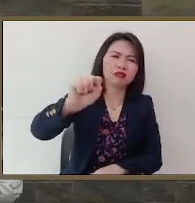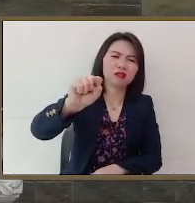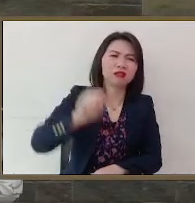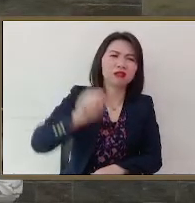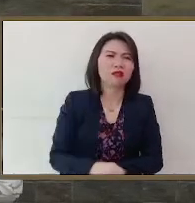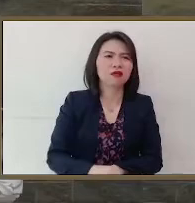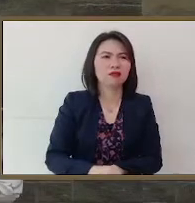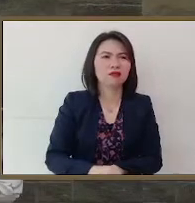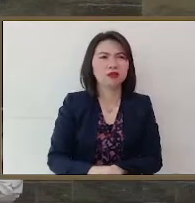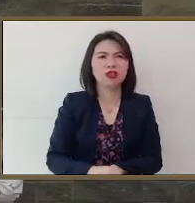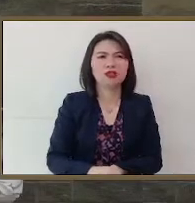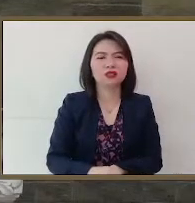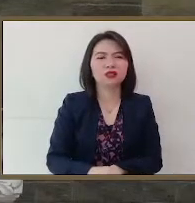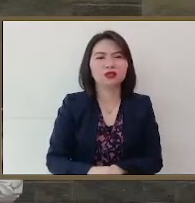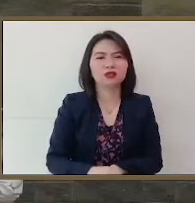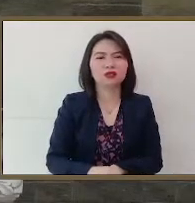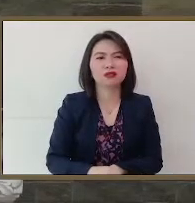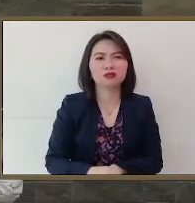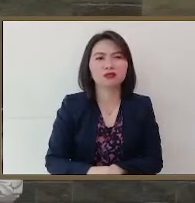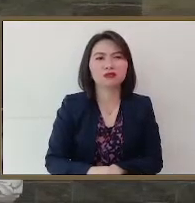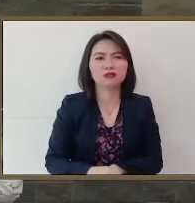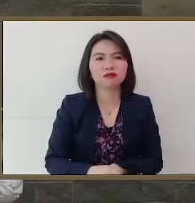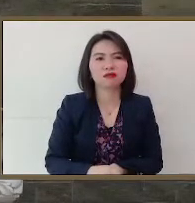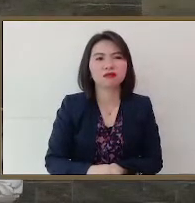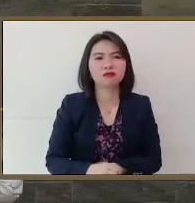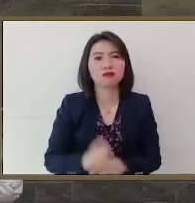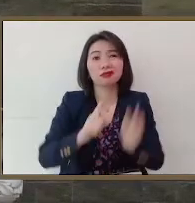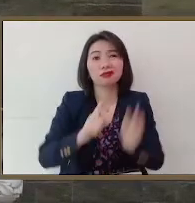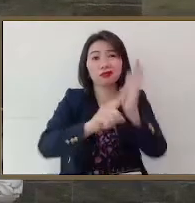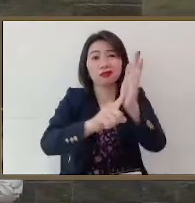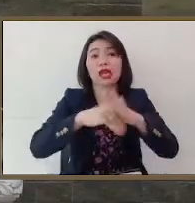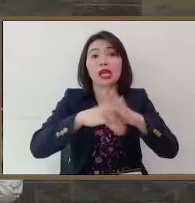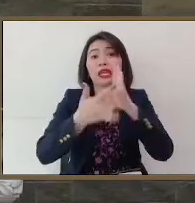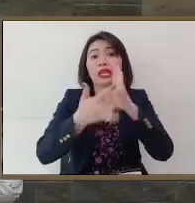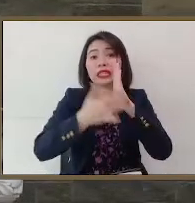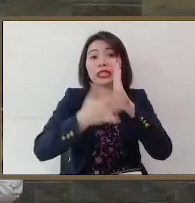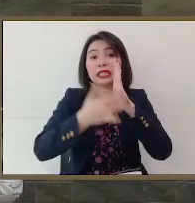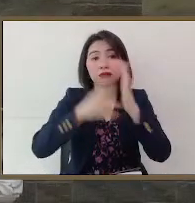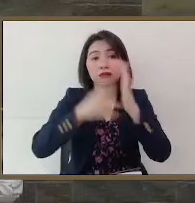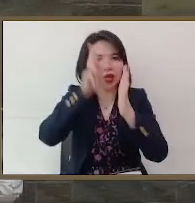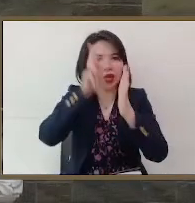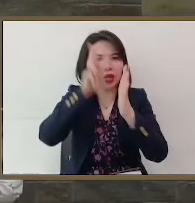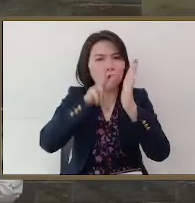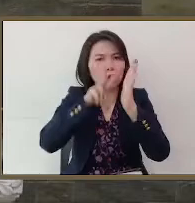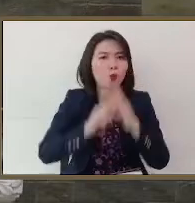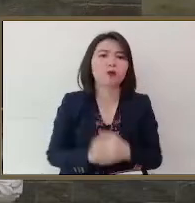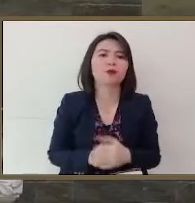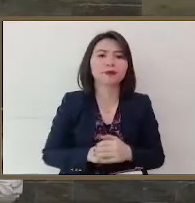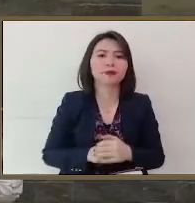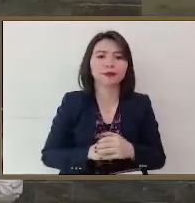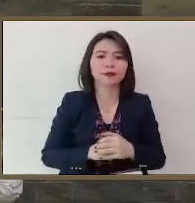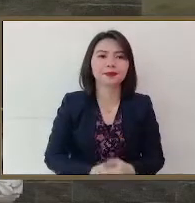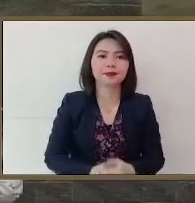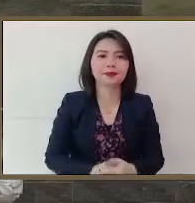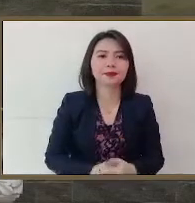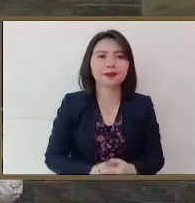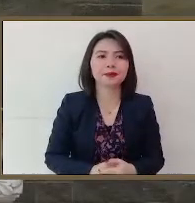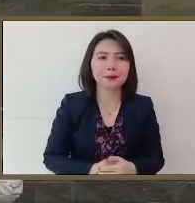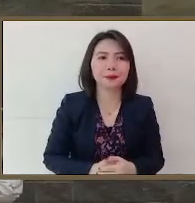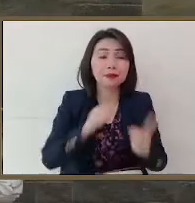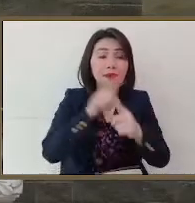But listen to me now. Isn't that amazing, mga kapatid? Alam nyo, habang inaaral ko po ito, habang nagbabasa